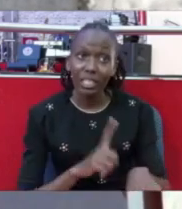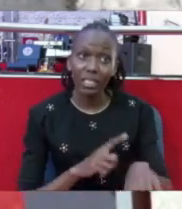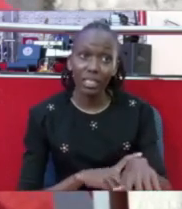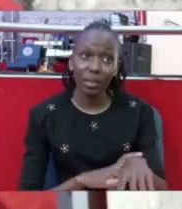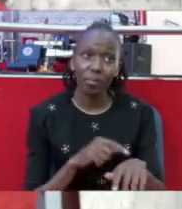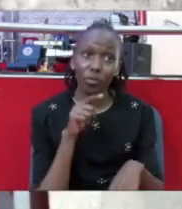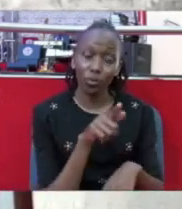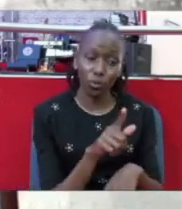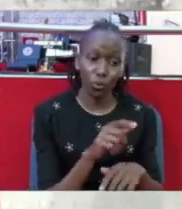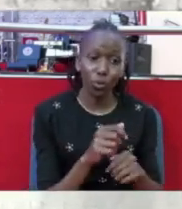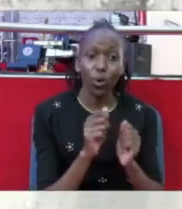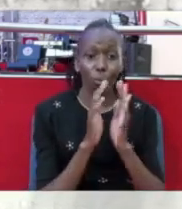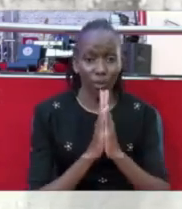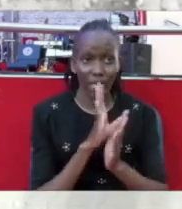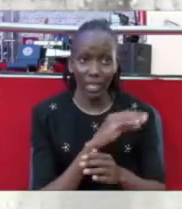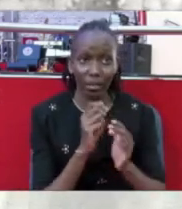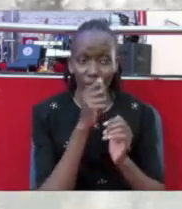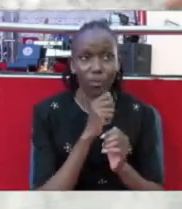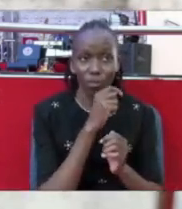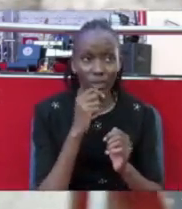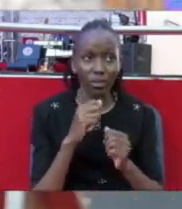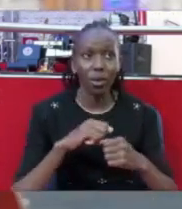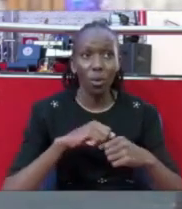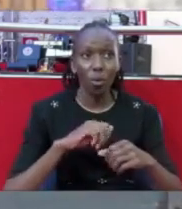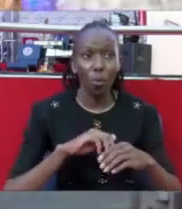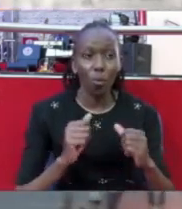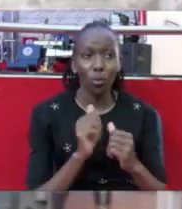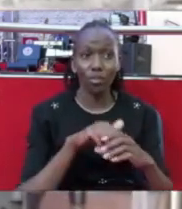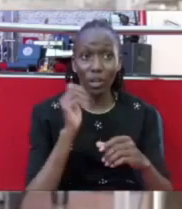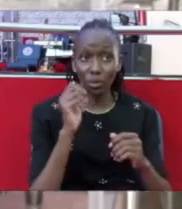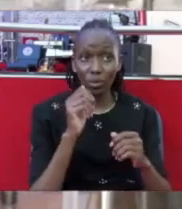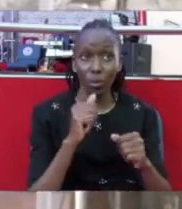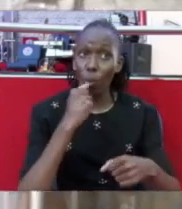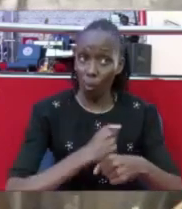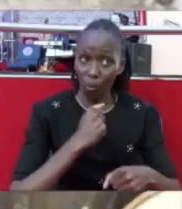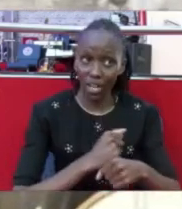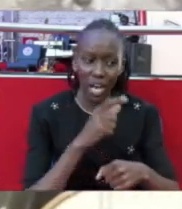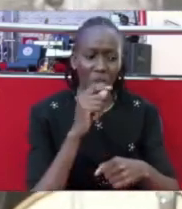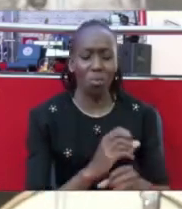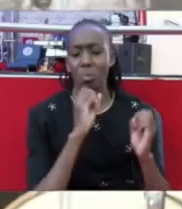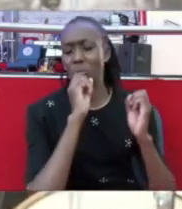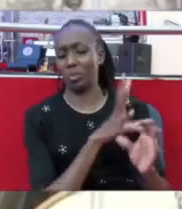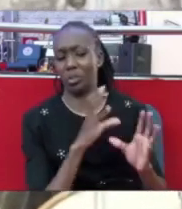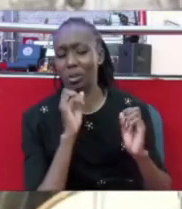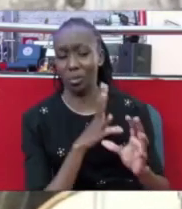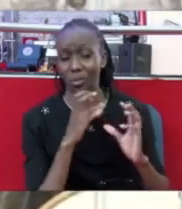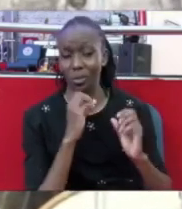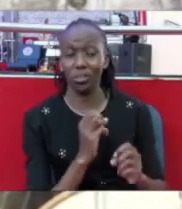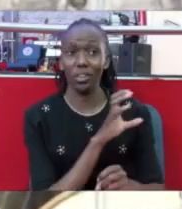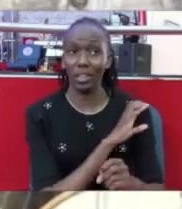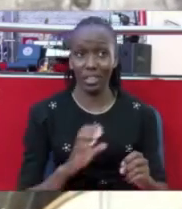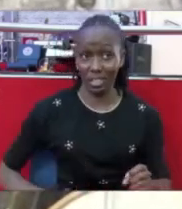hauombi na kufunga na ukose kuweka kazi, you will be just a noisy Christian. Utakuwa tu pale mkristo ambaye ni kama